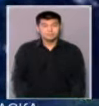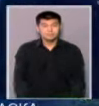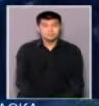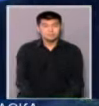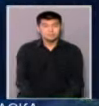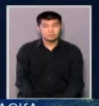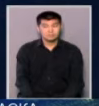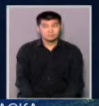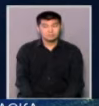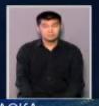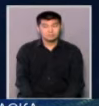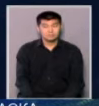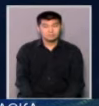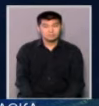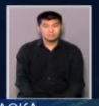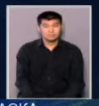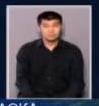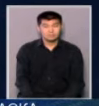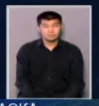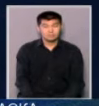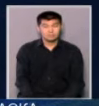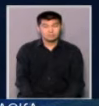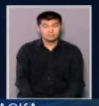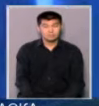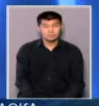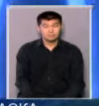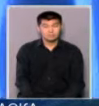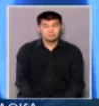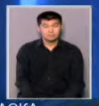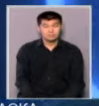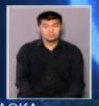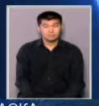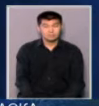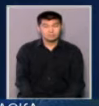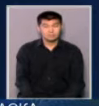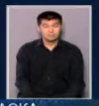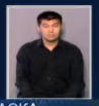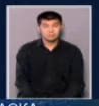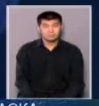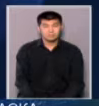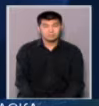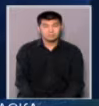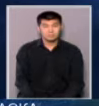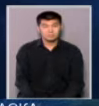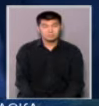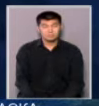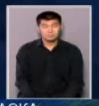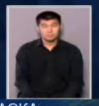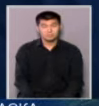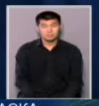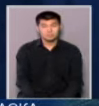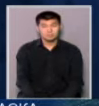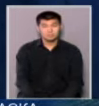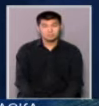Бұл дүние айналған мен сырласына, мен де біл мәңгі бақи тұрмасына, бір күні